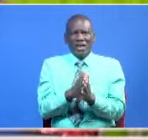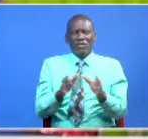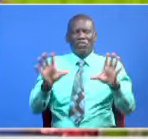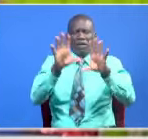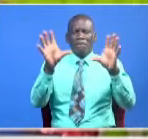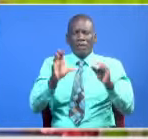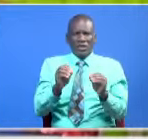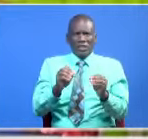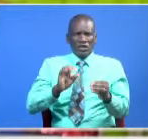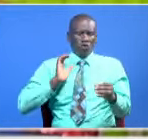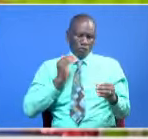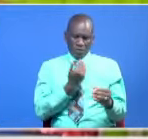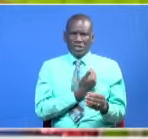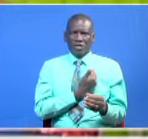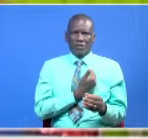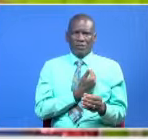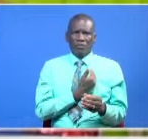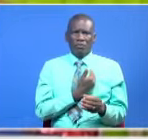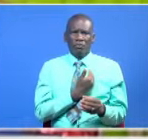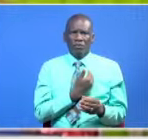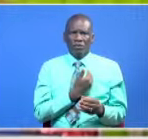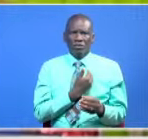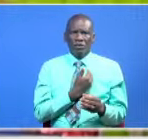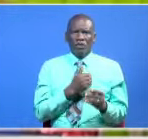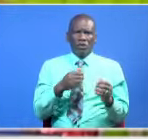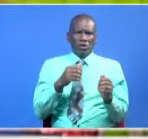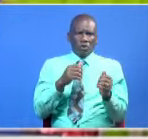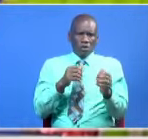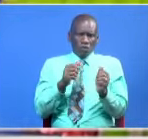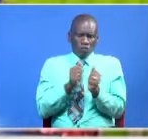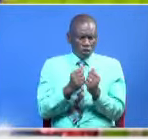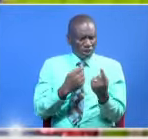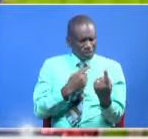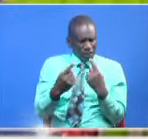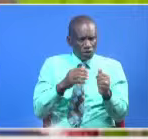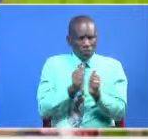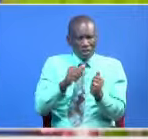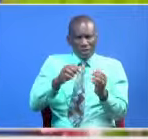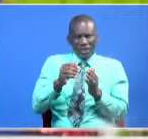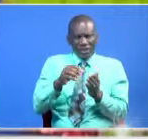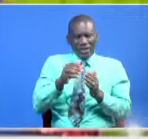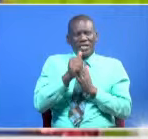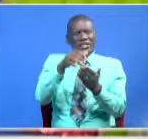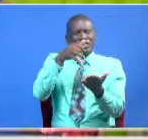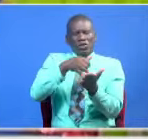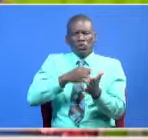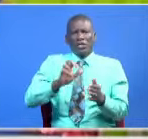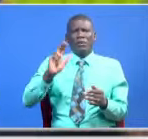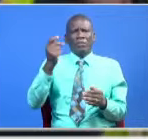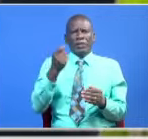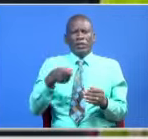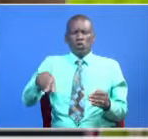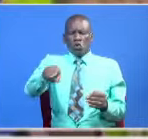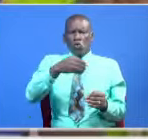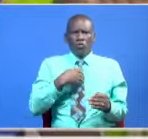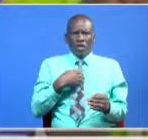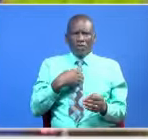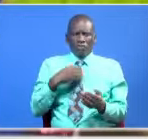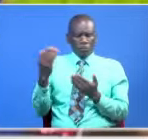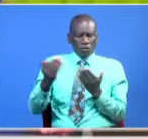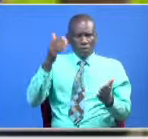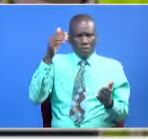and appropriations committee, in a consultation with our leaders including the president, we have